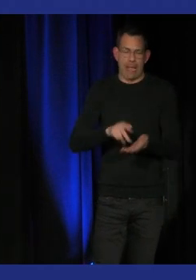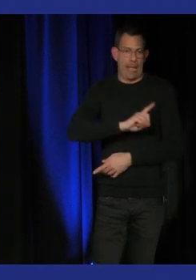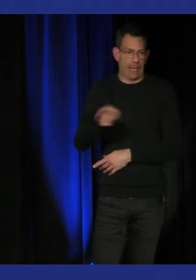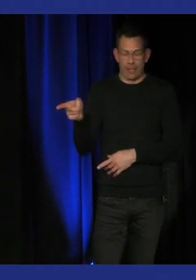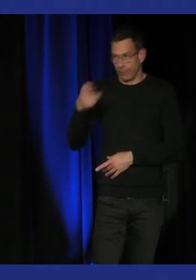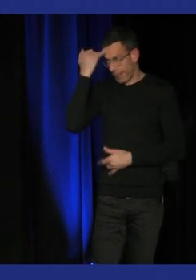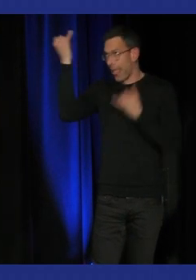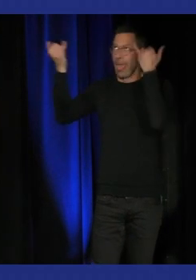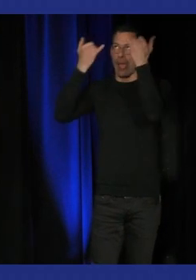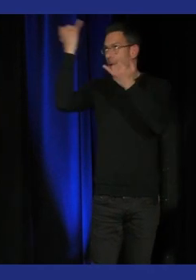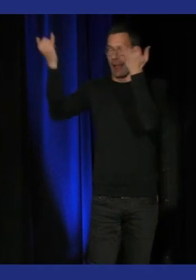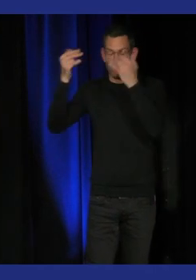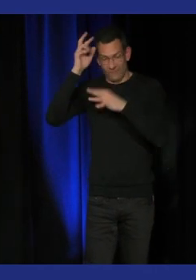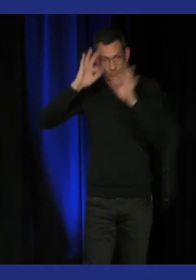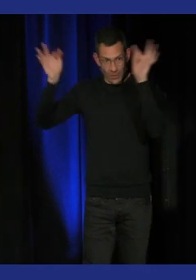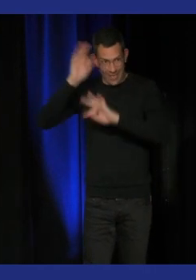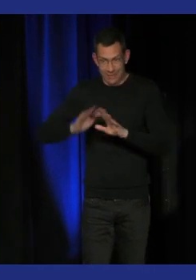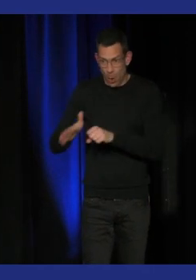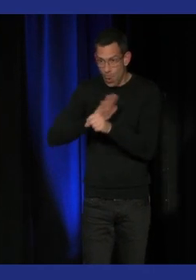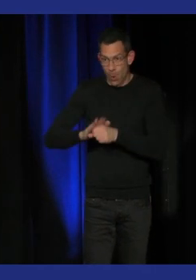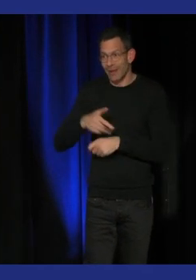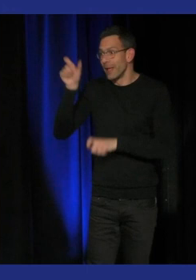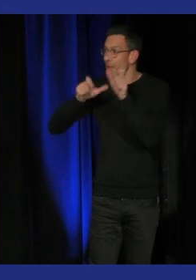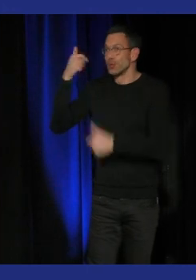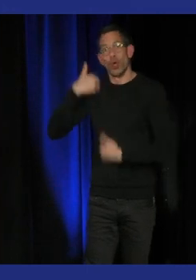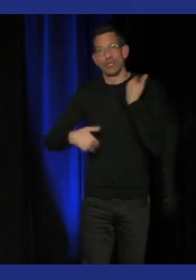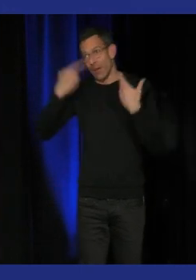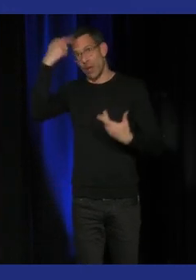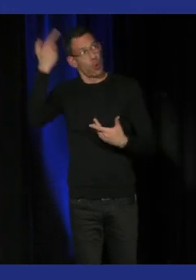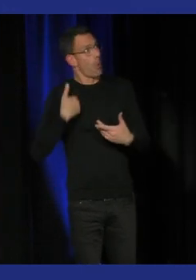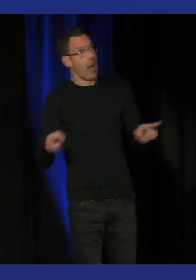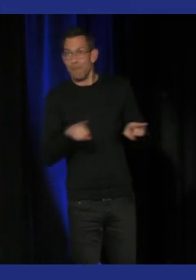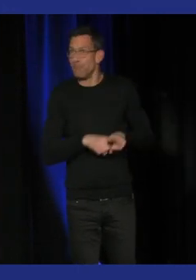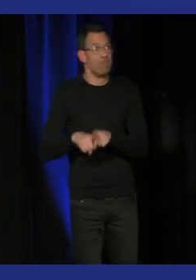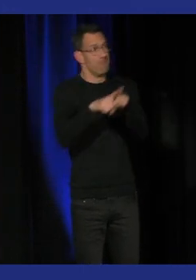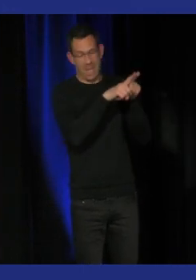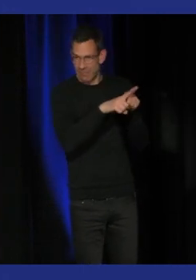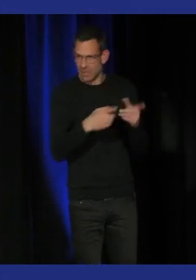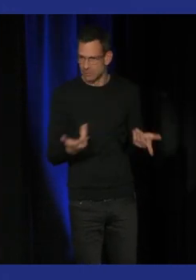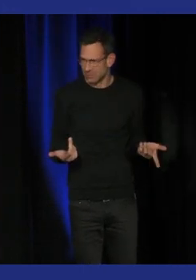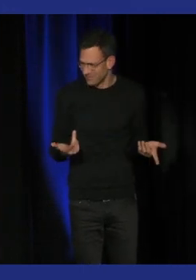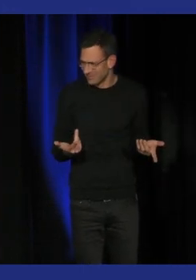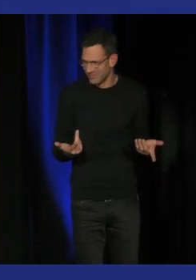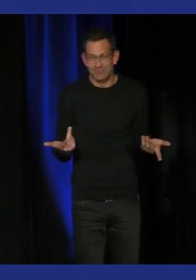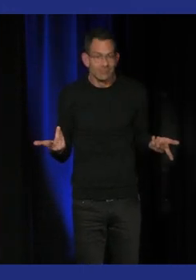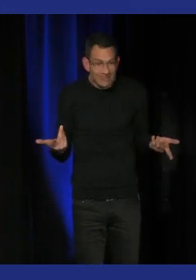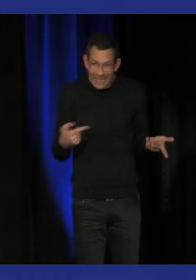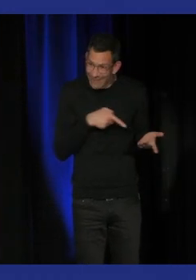handicapé se projette dans un discours où il s'imagine pareil aux autres. » Vous imaginez quand même ? Pareil aux